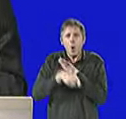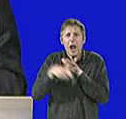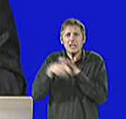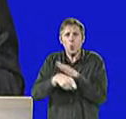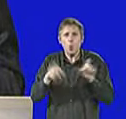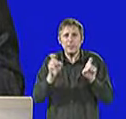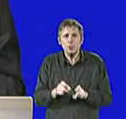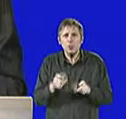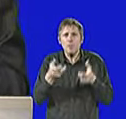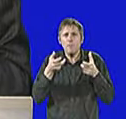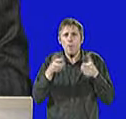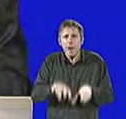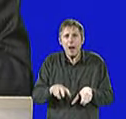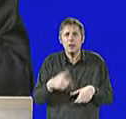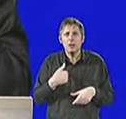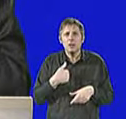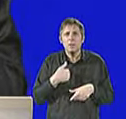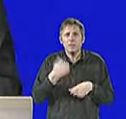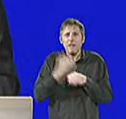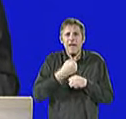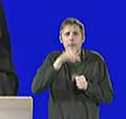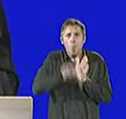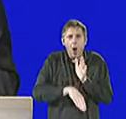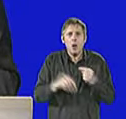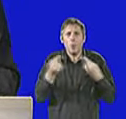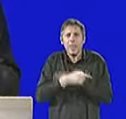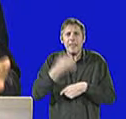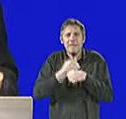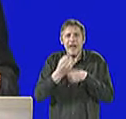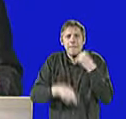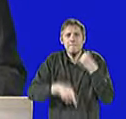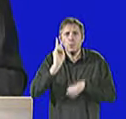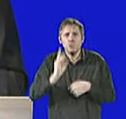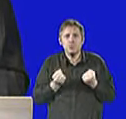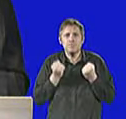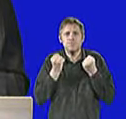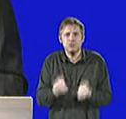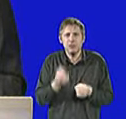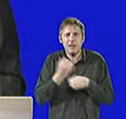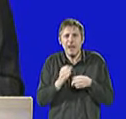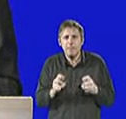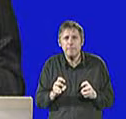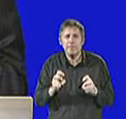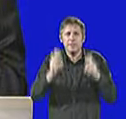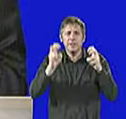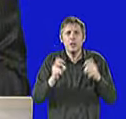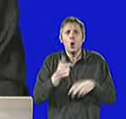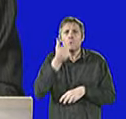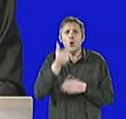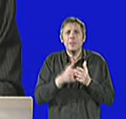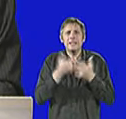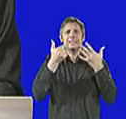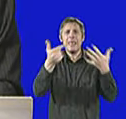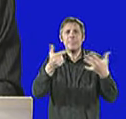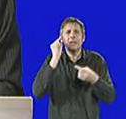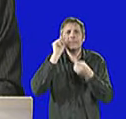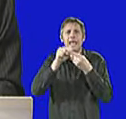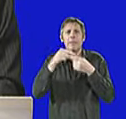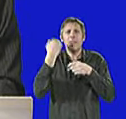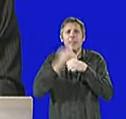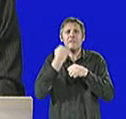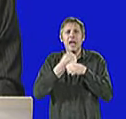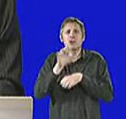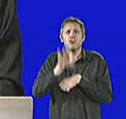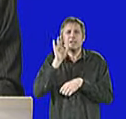moins, il faut travailler davantage. En 2007, j'avais choisi le travail, je n'ai pas